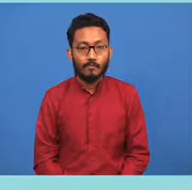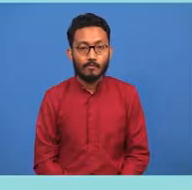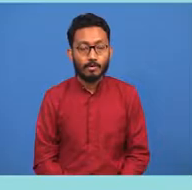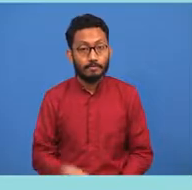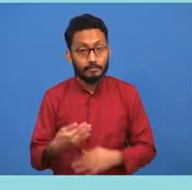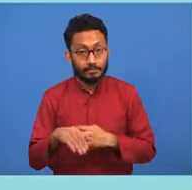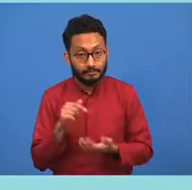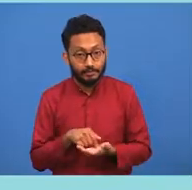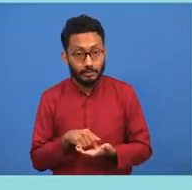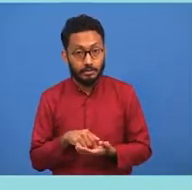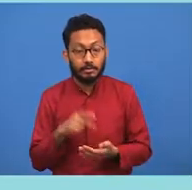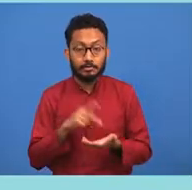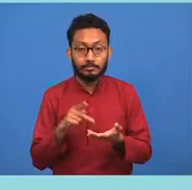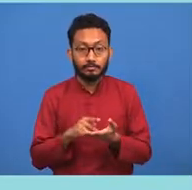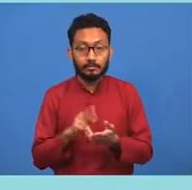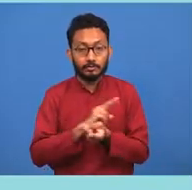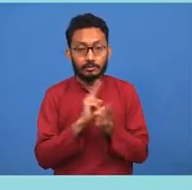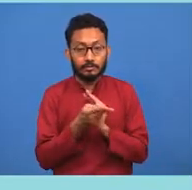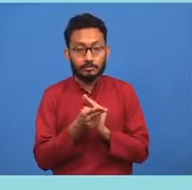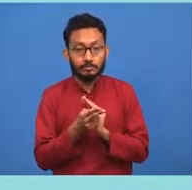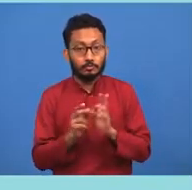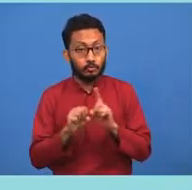Kemudian, kira perubahan suhu